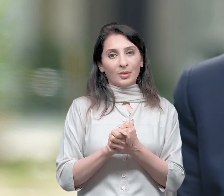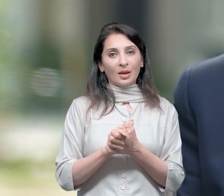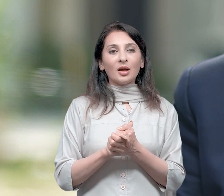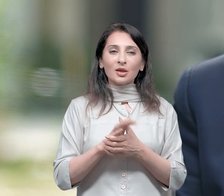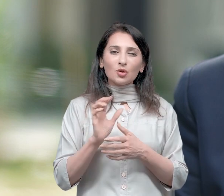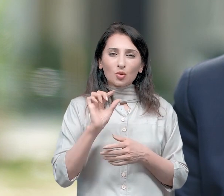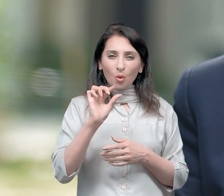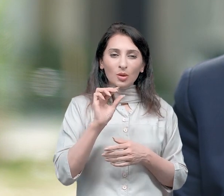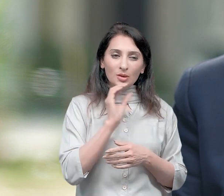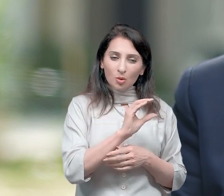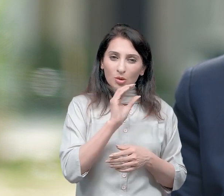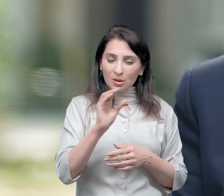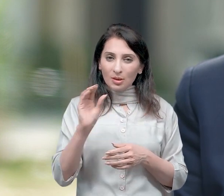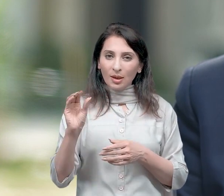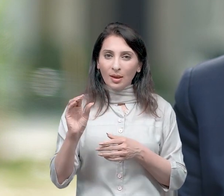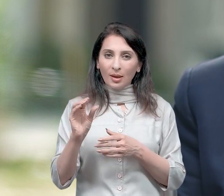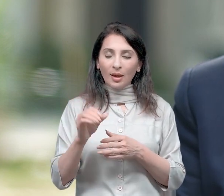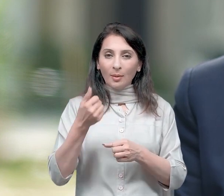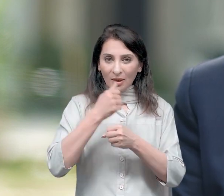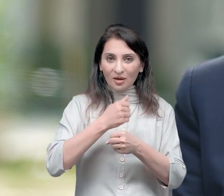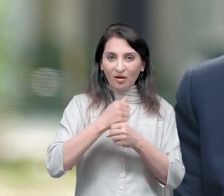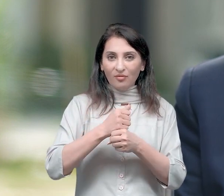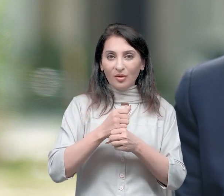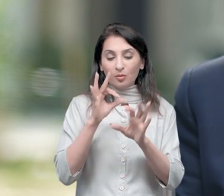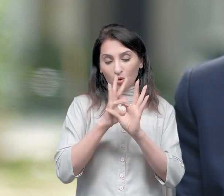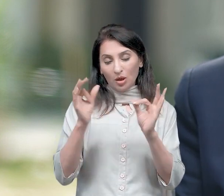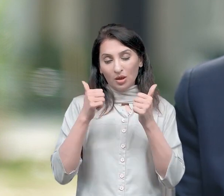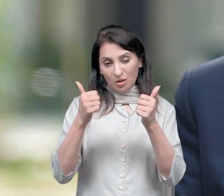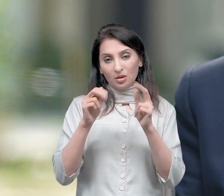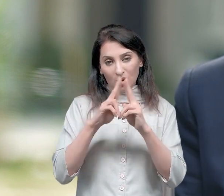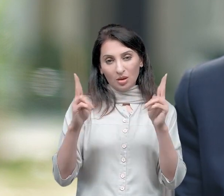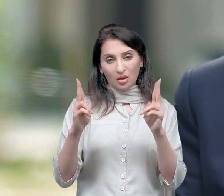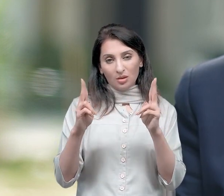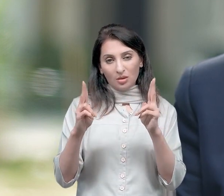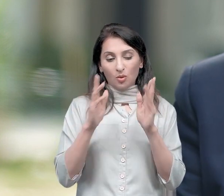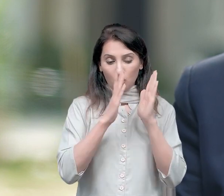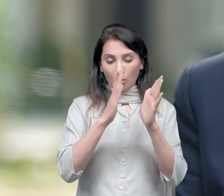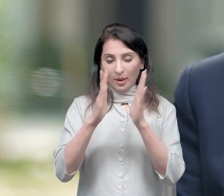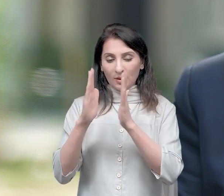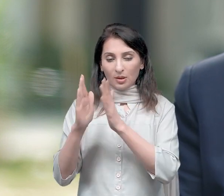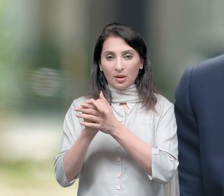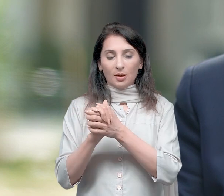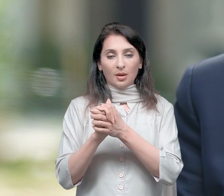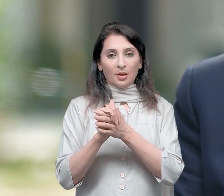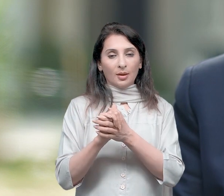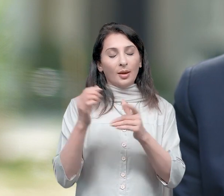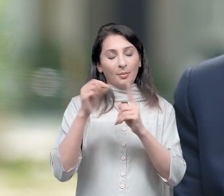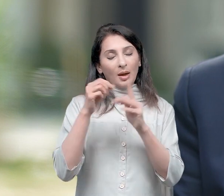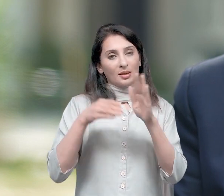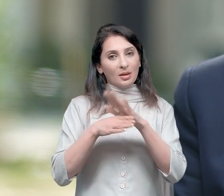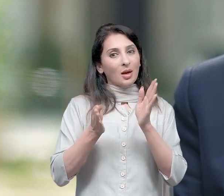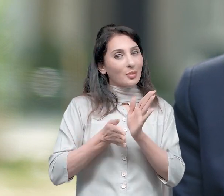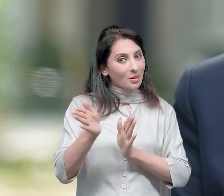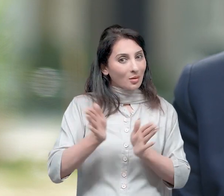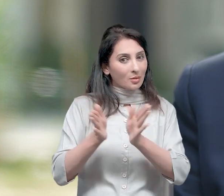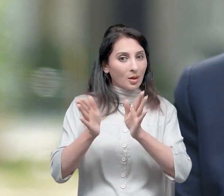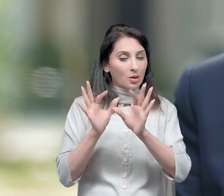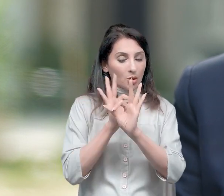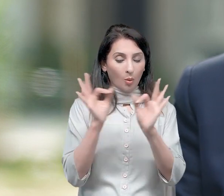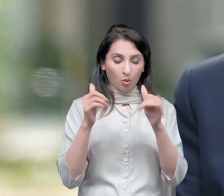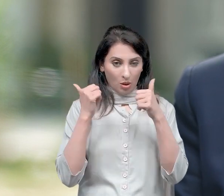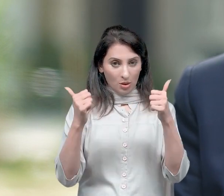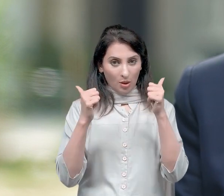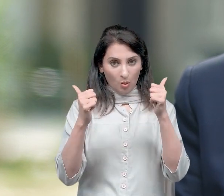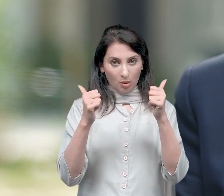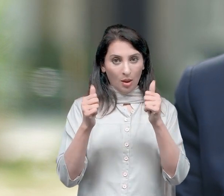جو چند چیزیں ہیں وہ ہماری گورنمنٹ اچھی طرح سے مینیج کرے، ملک میں پولیٹیکل سٹیبلٹی آئے.